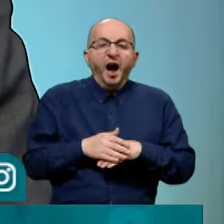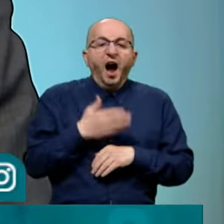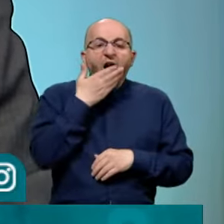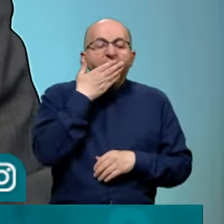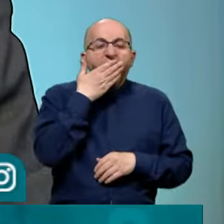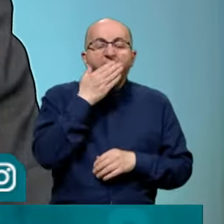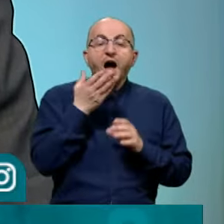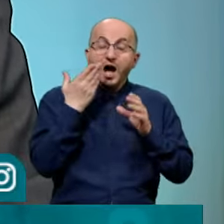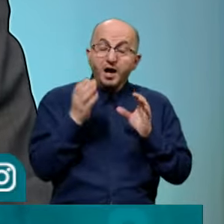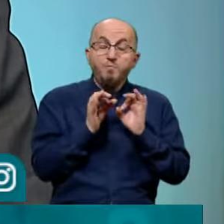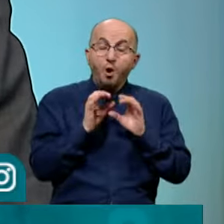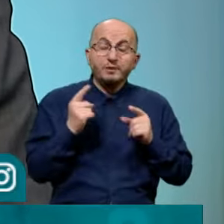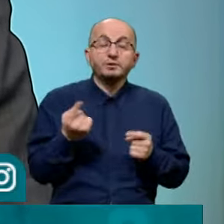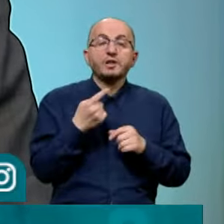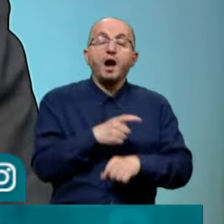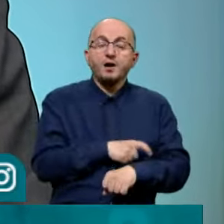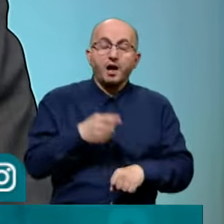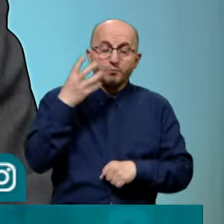böyle bir şey haram olsaydı,